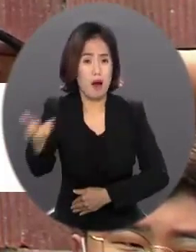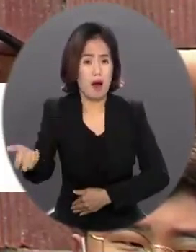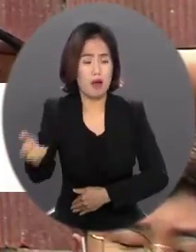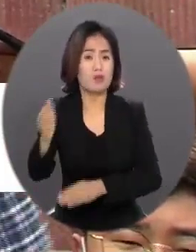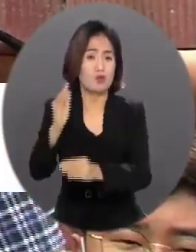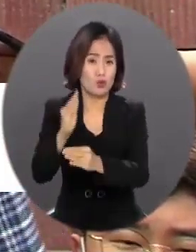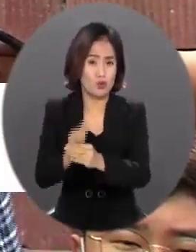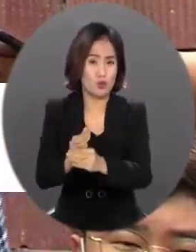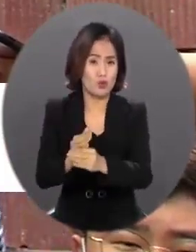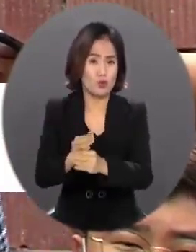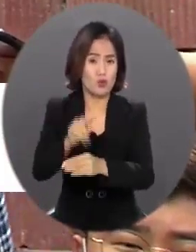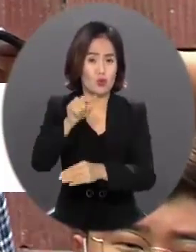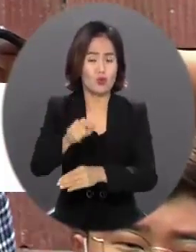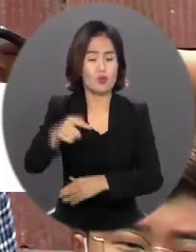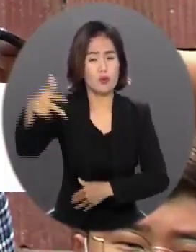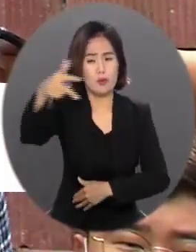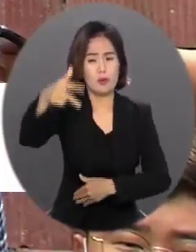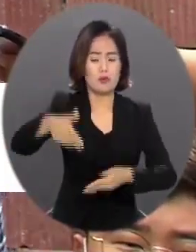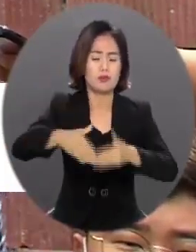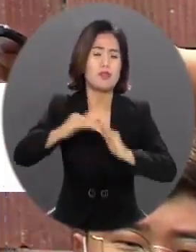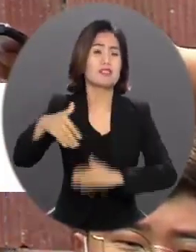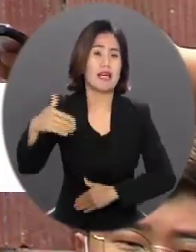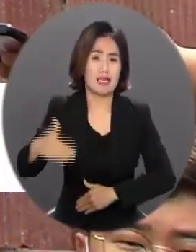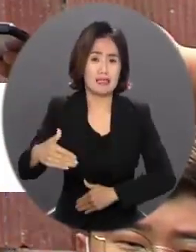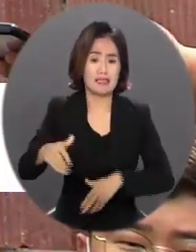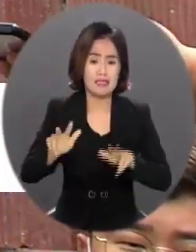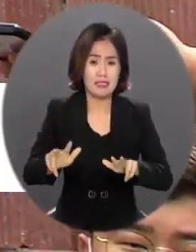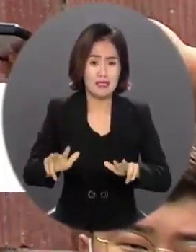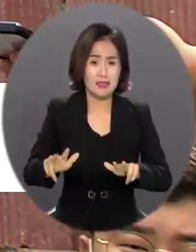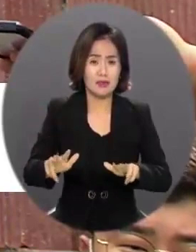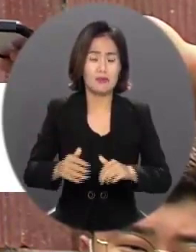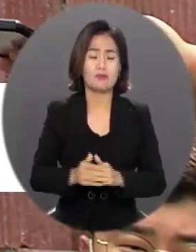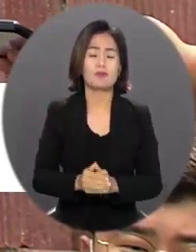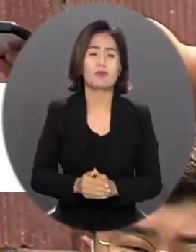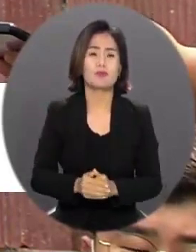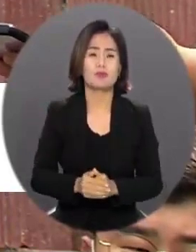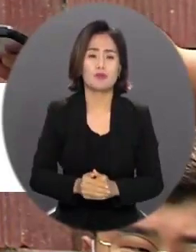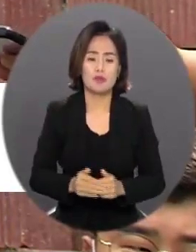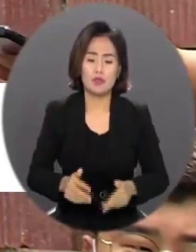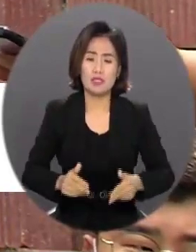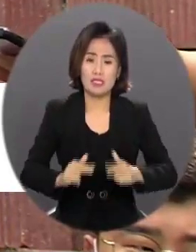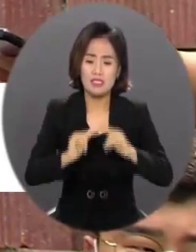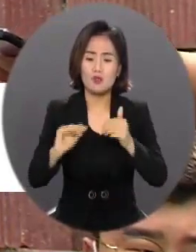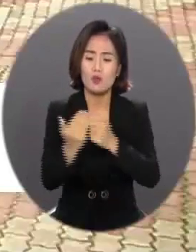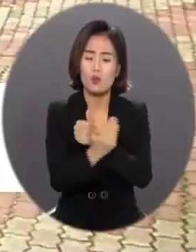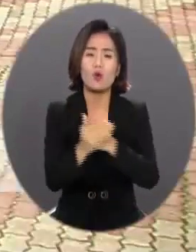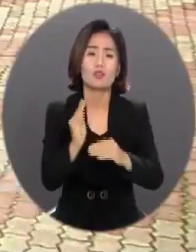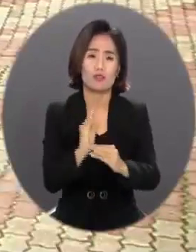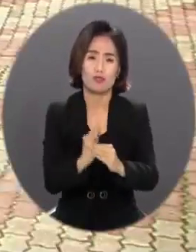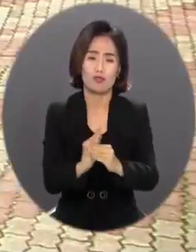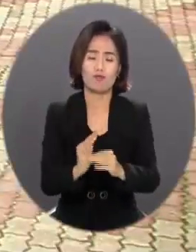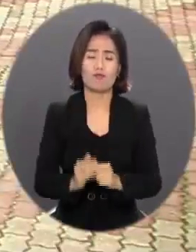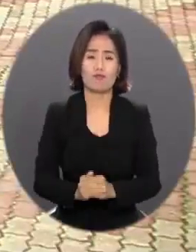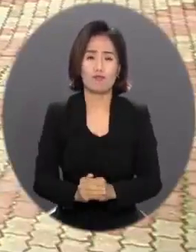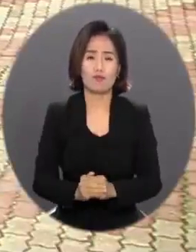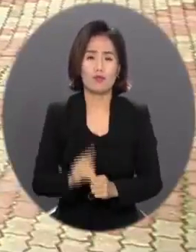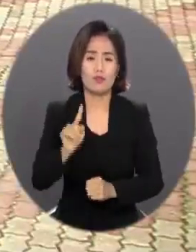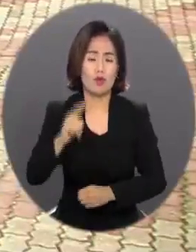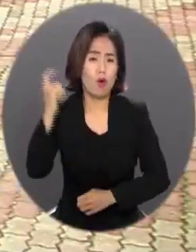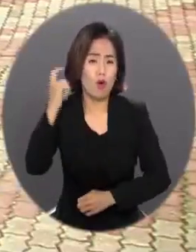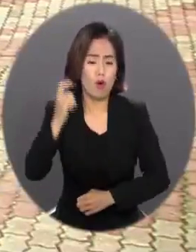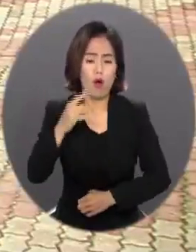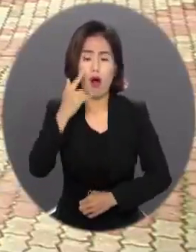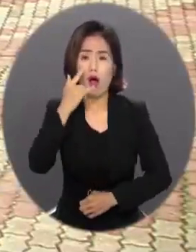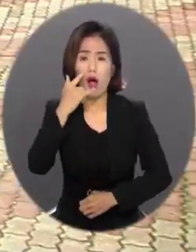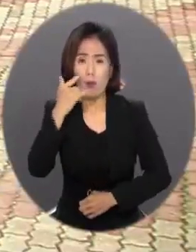이동하면서 그 세컴이 미설치돼 있습니다. 지금 설치 시설을 지금 보완하고 있는. 이 소식을 들은